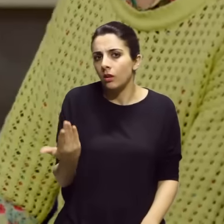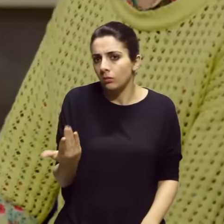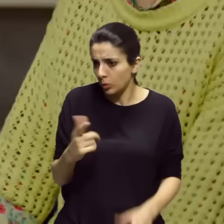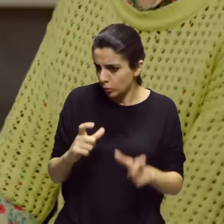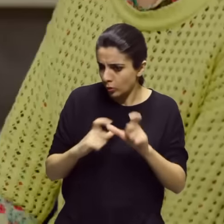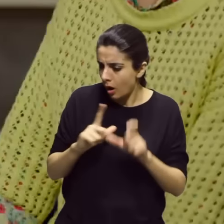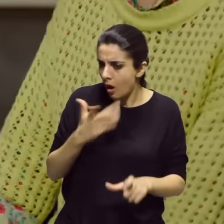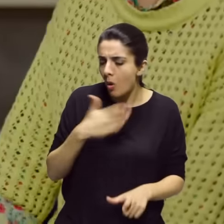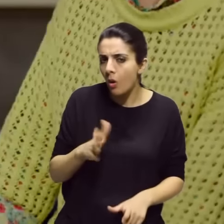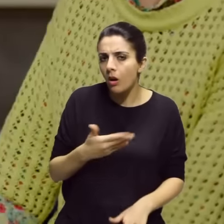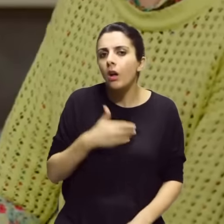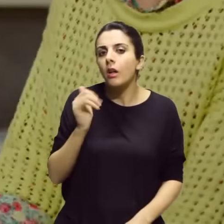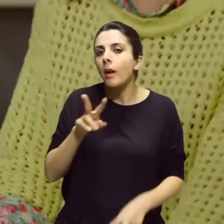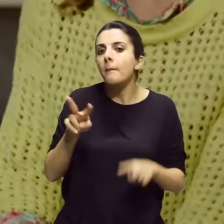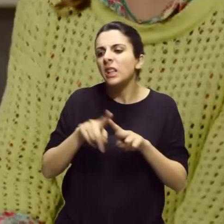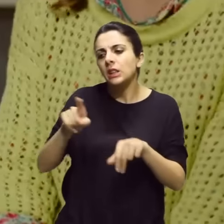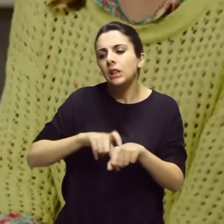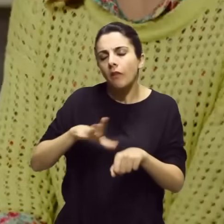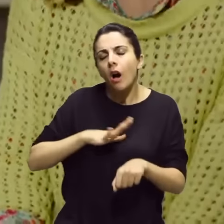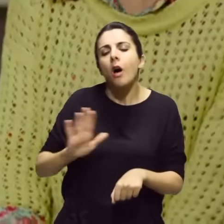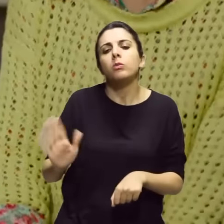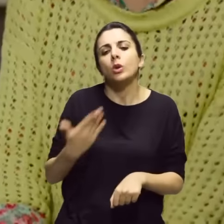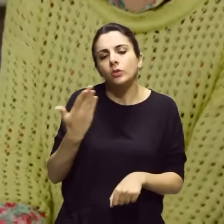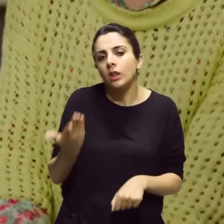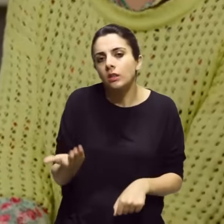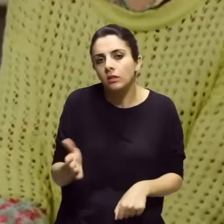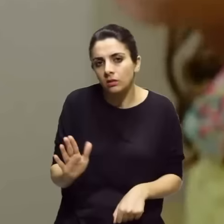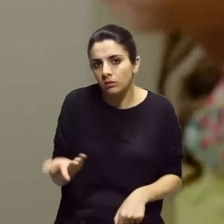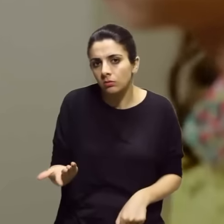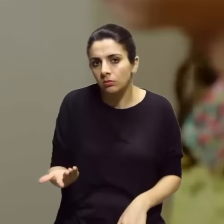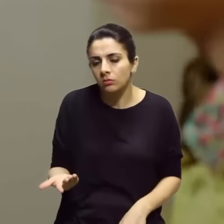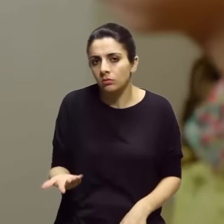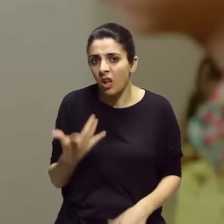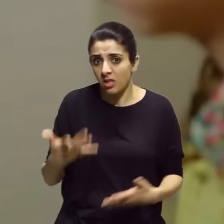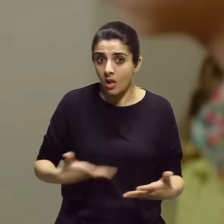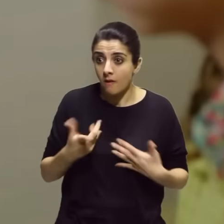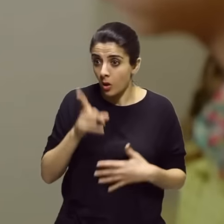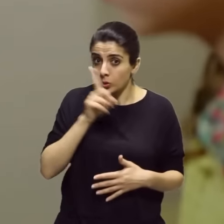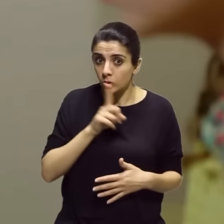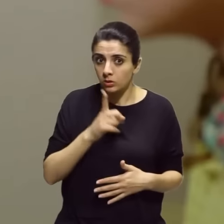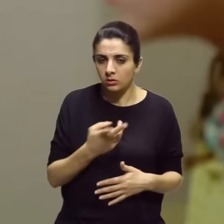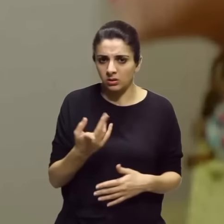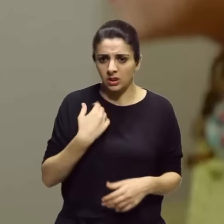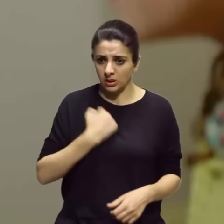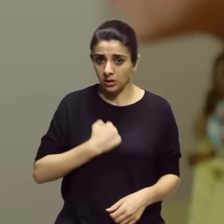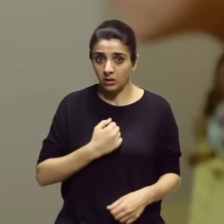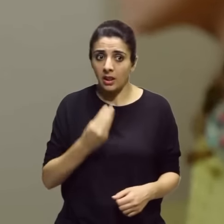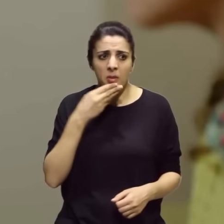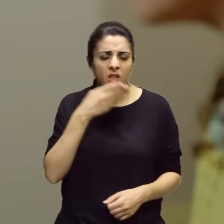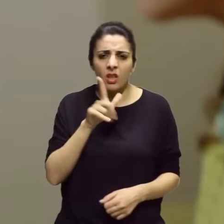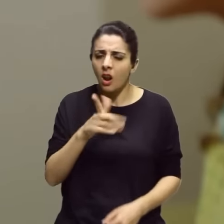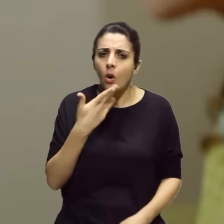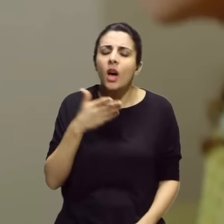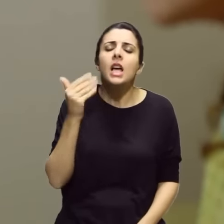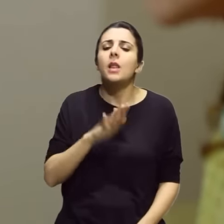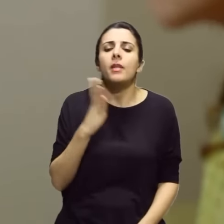soruyor musun yani? Tamam, Mazhar'a sinirlenmiş olabilirsin yaptığı şeylerden dolayı da. Davranışları yüzünden de kızman yani yemeğe gitmeni